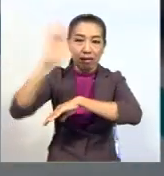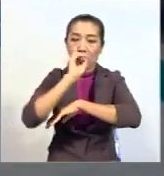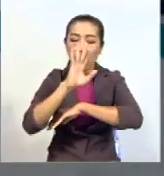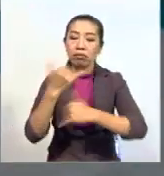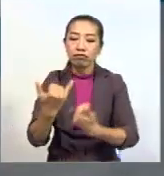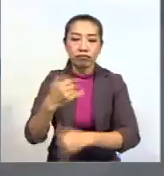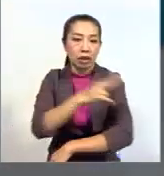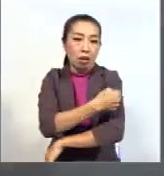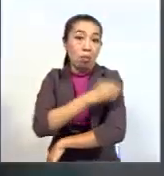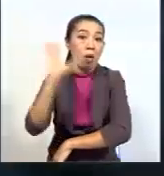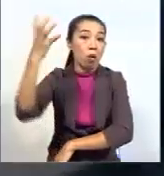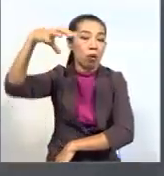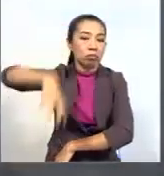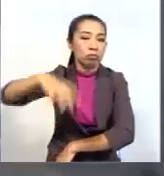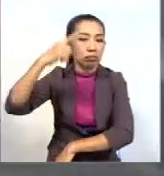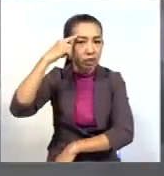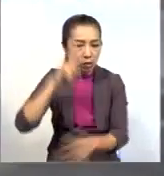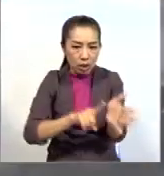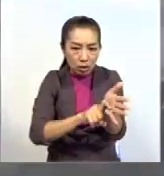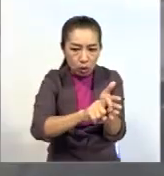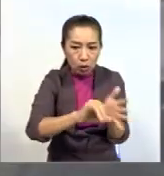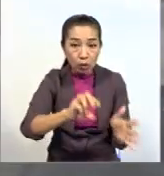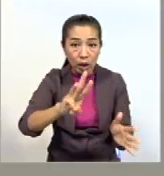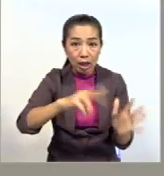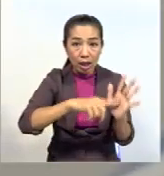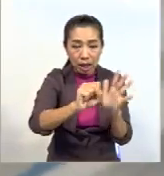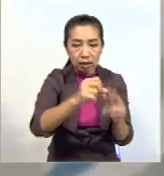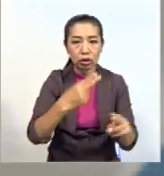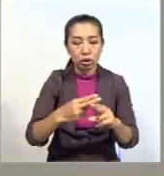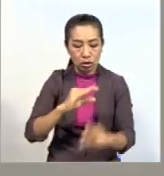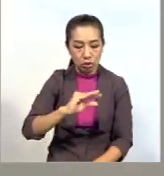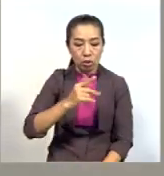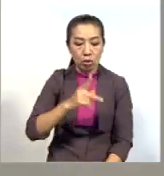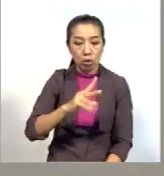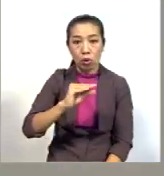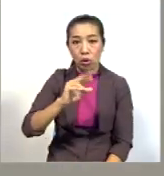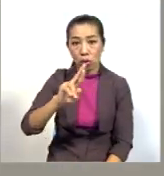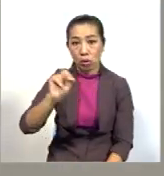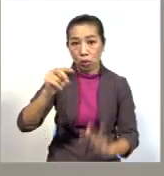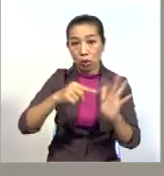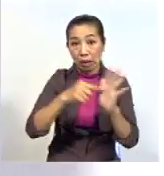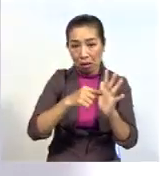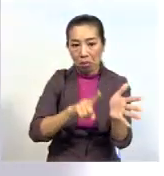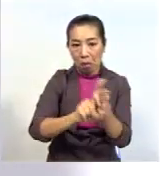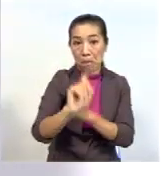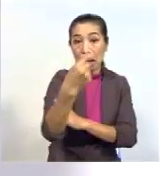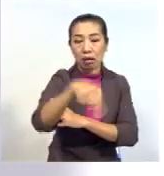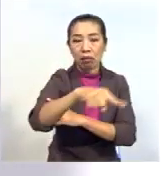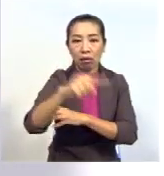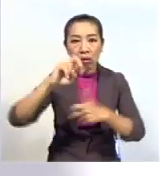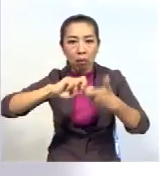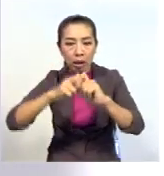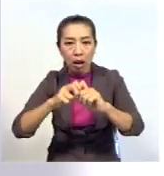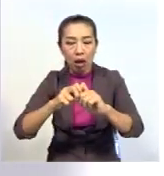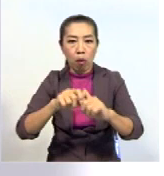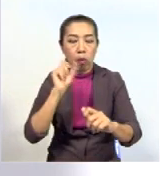ยังไม่ประกาศให้การแพร่ระบาดของเชื้อไวรัสโคโรนาสายพันธุ์ใหม่เป็นภาวะฉุกเฉินด้านสุขภาพระหว่างประเทศ